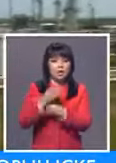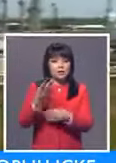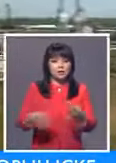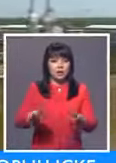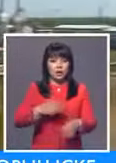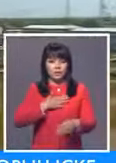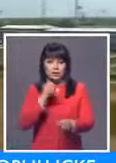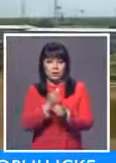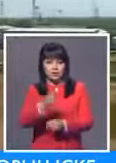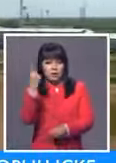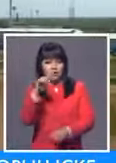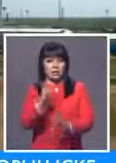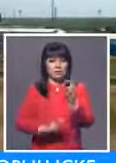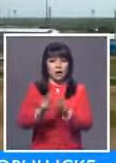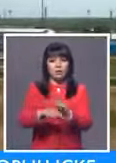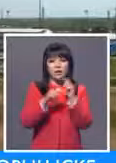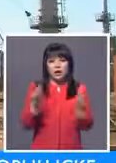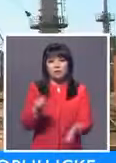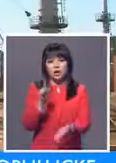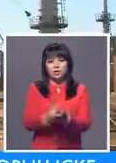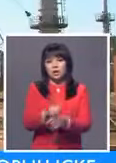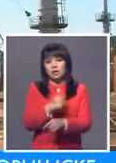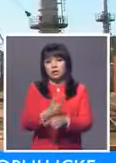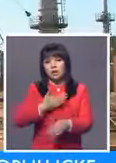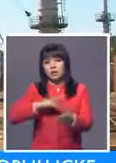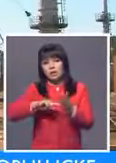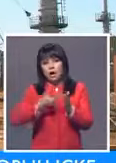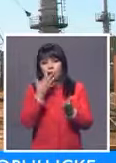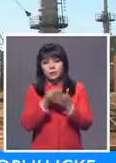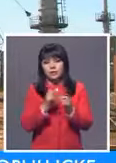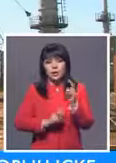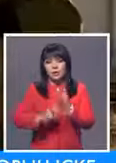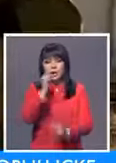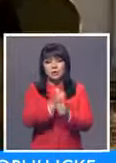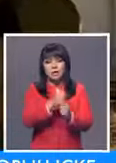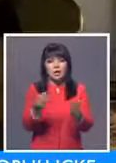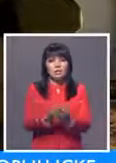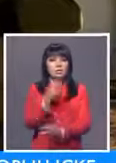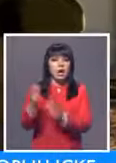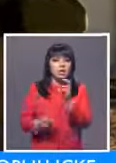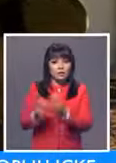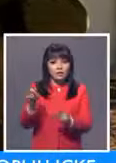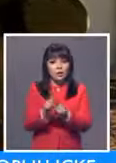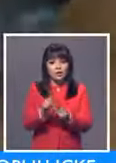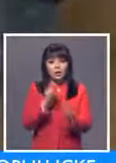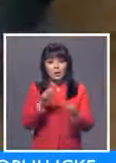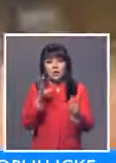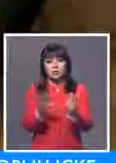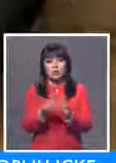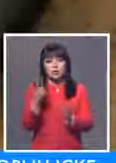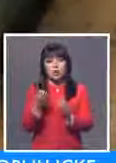жатқан кәсіпорынды құрудағы мақсат осы. Конденсат мұнай өндіру кешені базасында құрылатын жаңа зауыттың қуаты 114